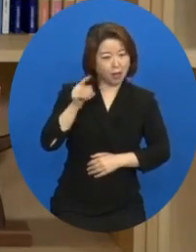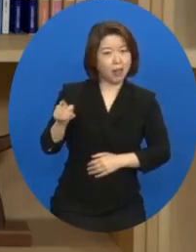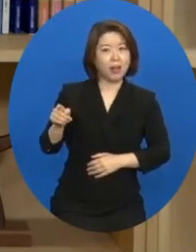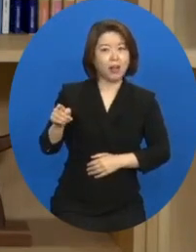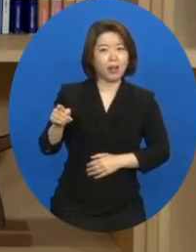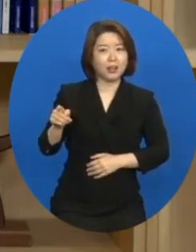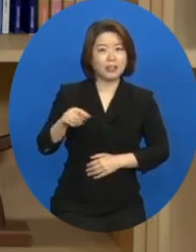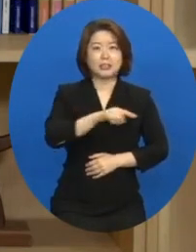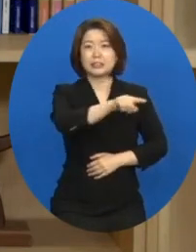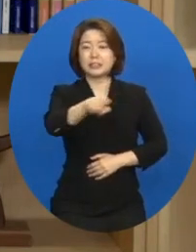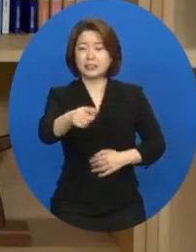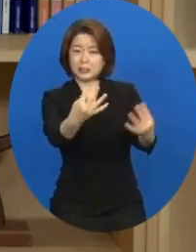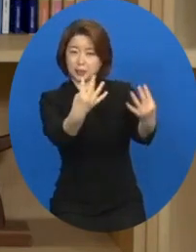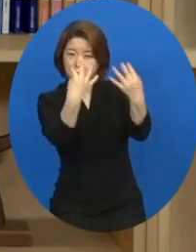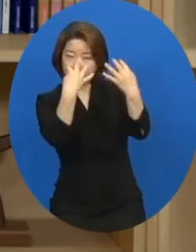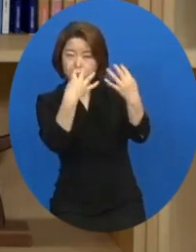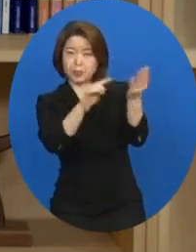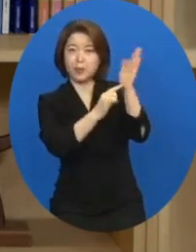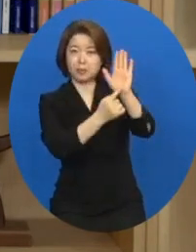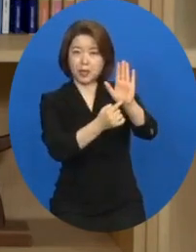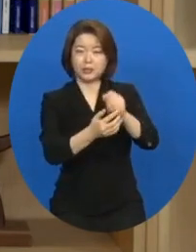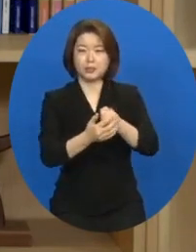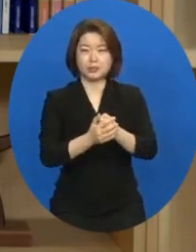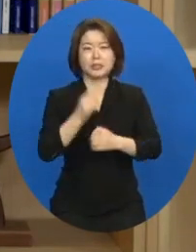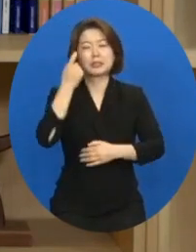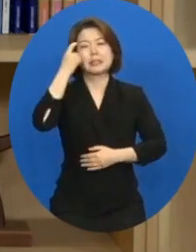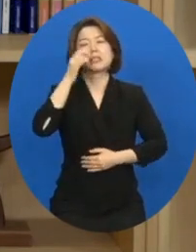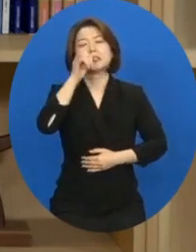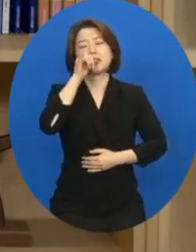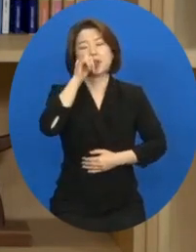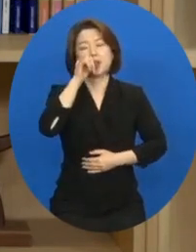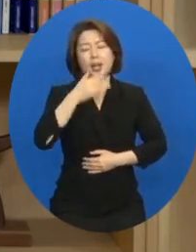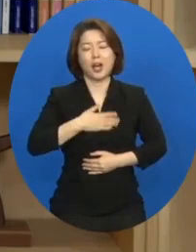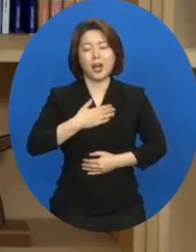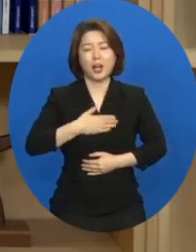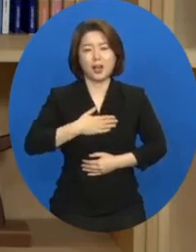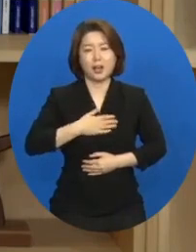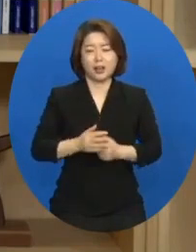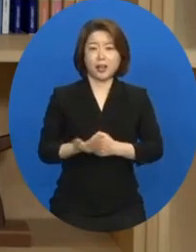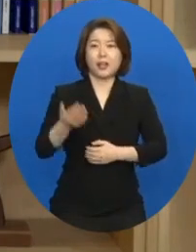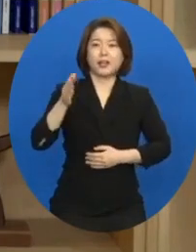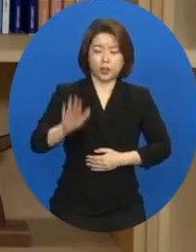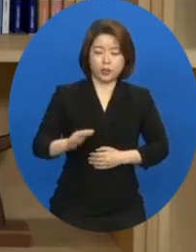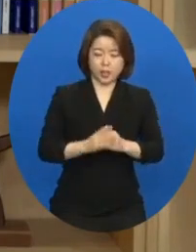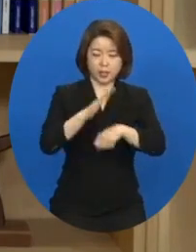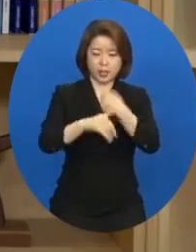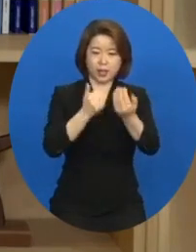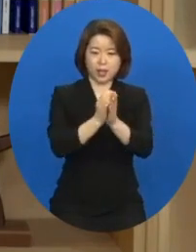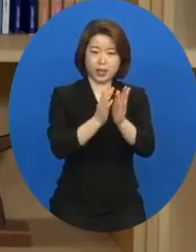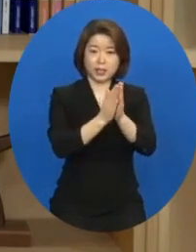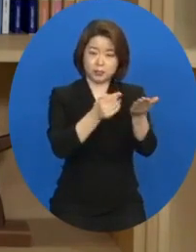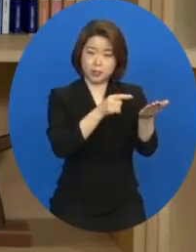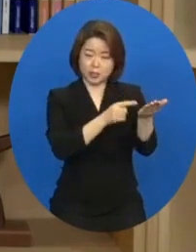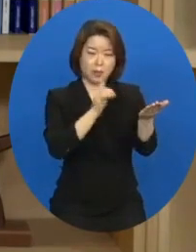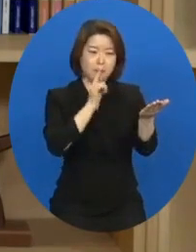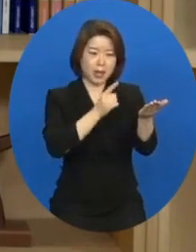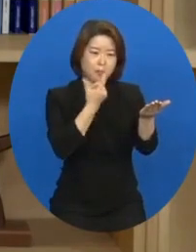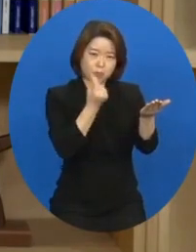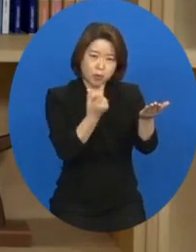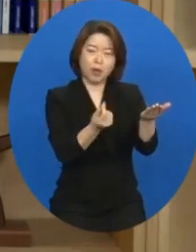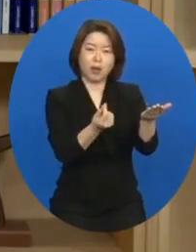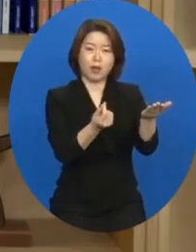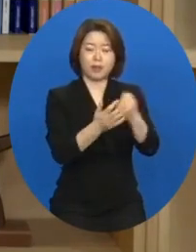그런 사람들의 반응을 예상하면서도 하나님의 말씀이 니까 내가 죽었다고